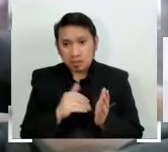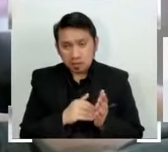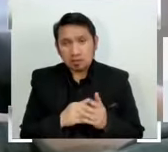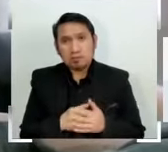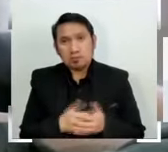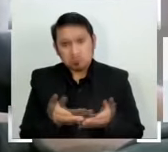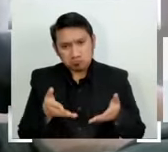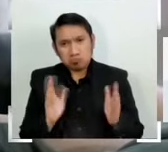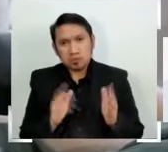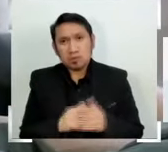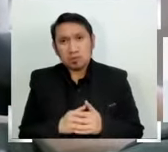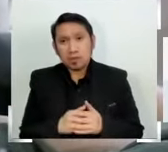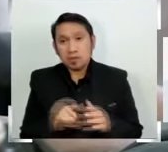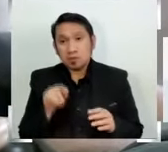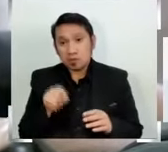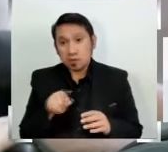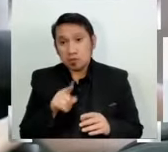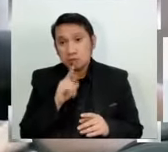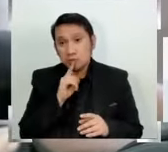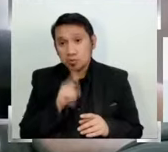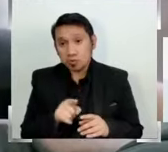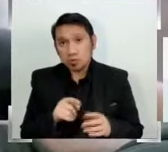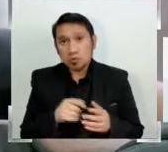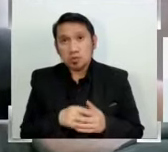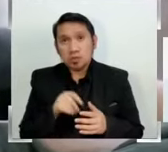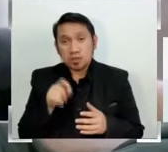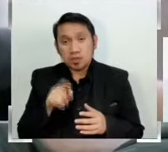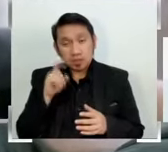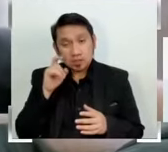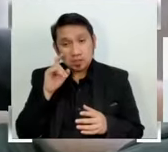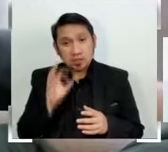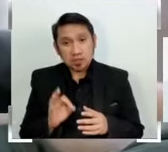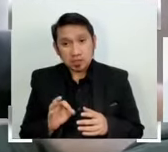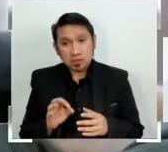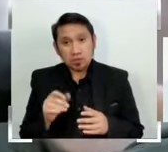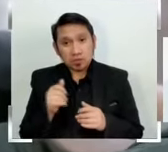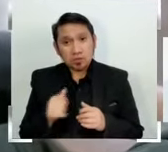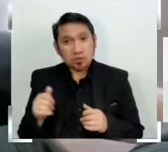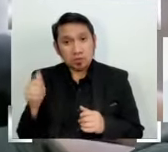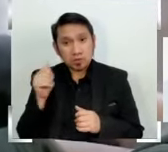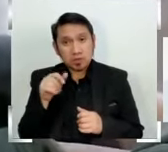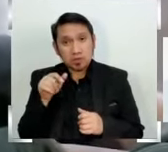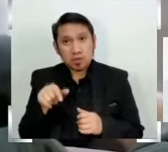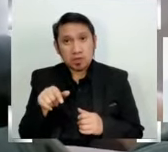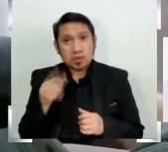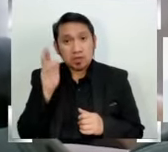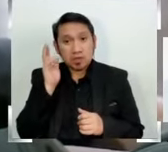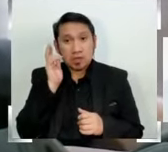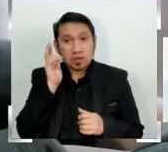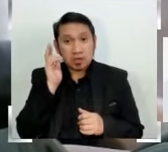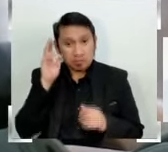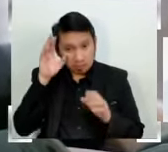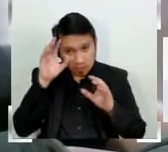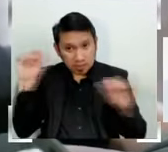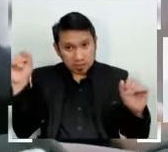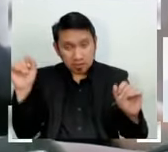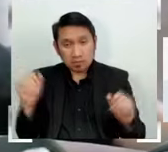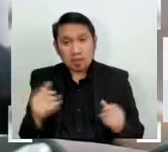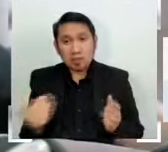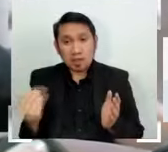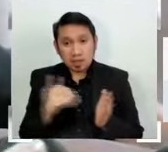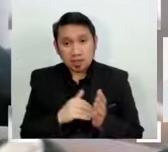akin, ang totoo, desisyon ito ng ehekutibo. Ibig sabihin ng ating ko, si Presidente, na paulit-ulit nang sinabi na